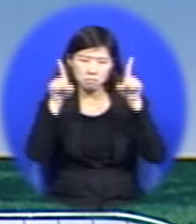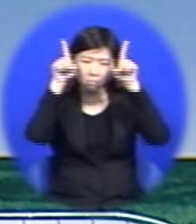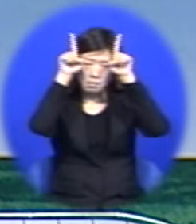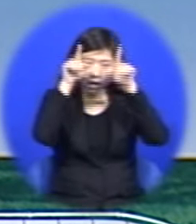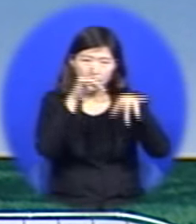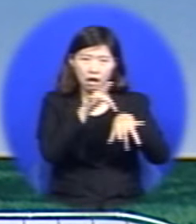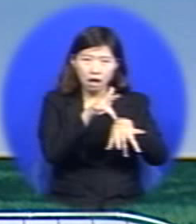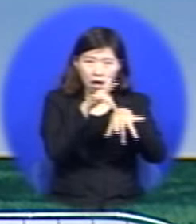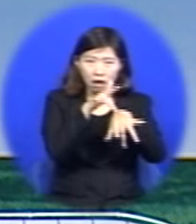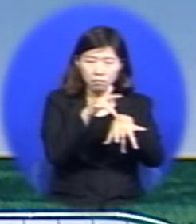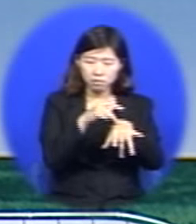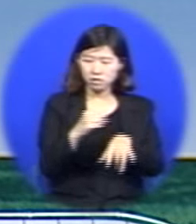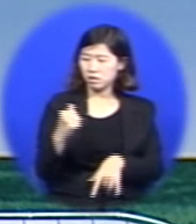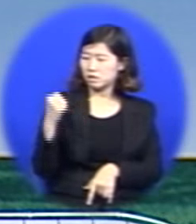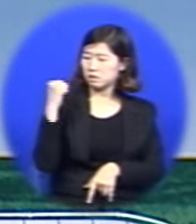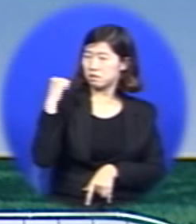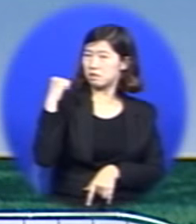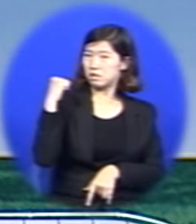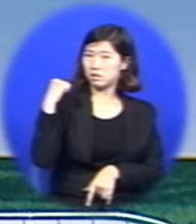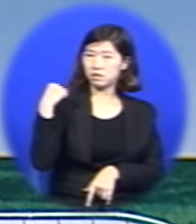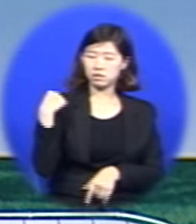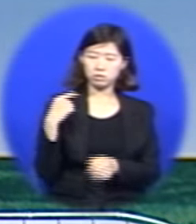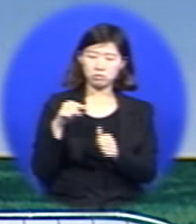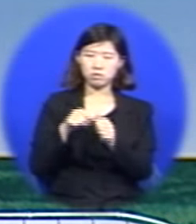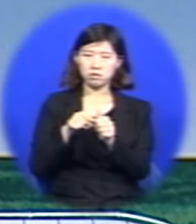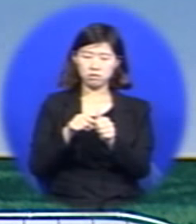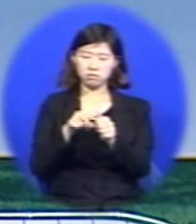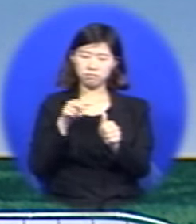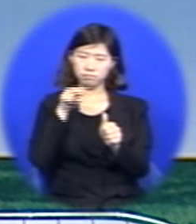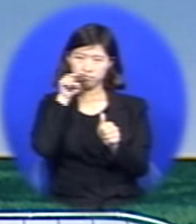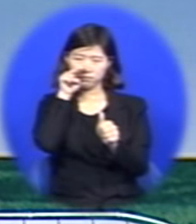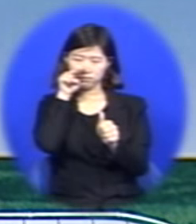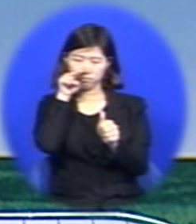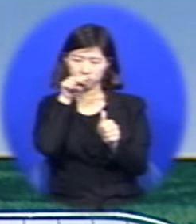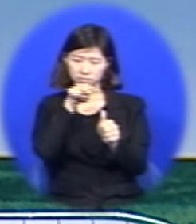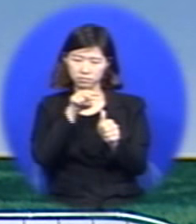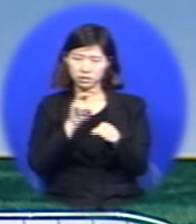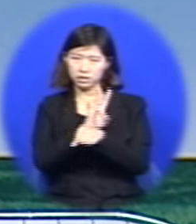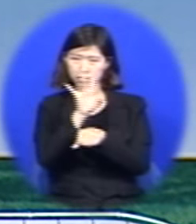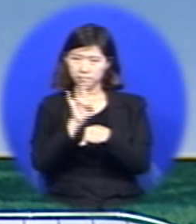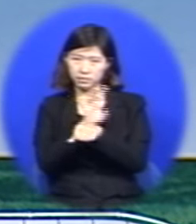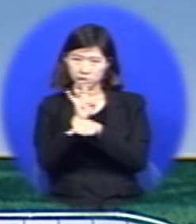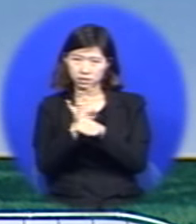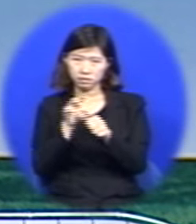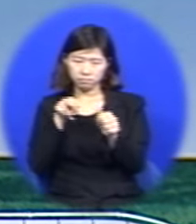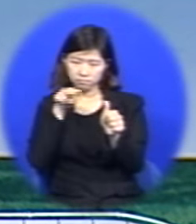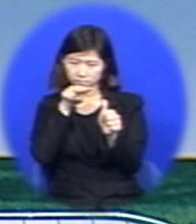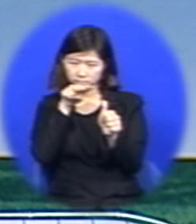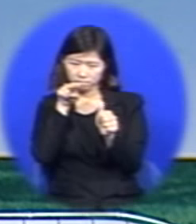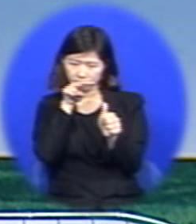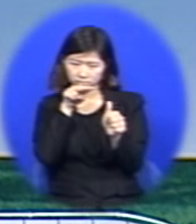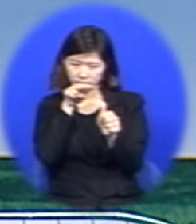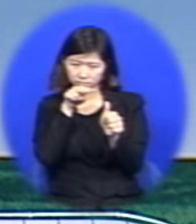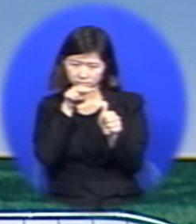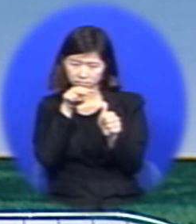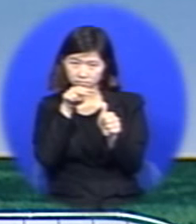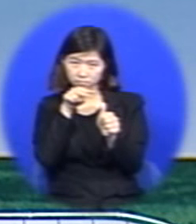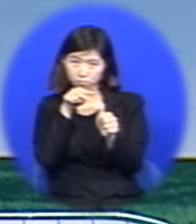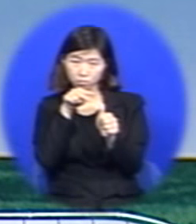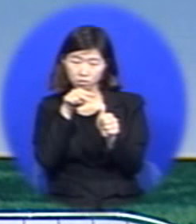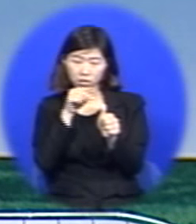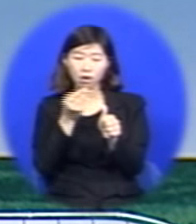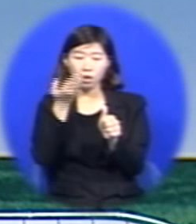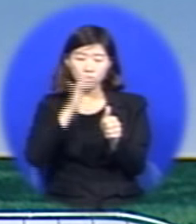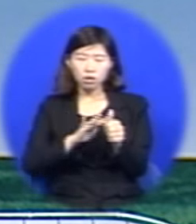등 뒤에서 항상 24시간 주시하고 있다가 누군가에게 서운한 감정이 들었던